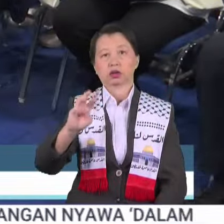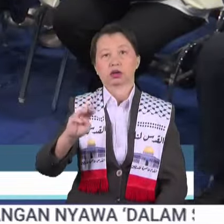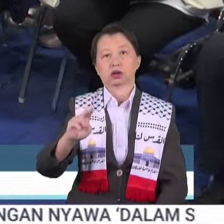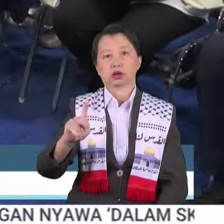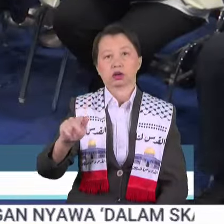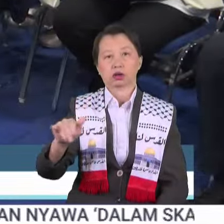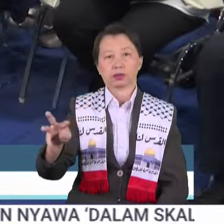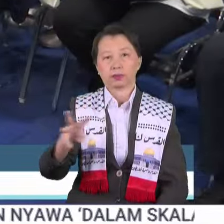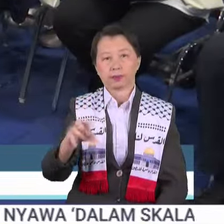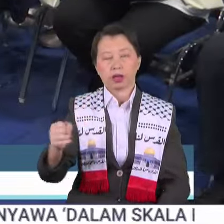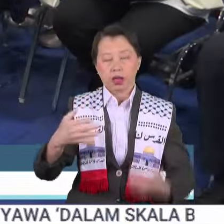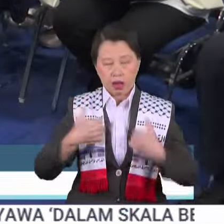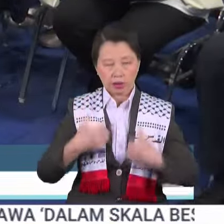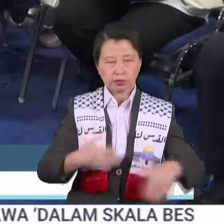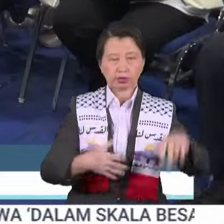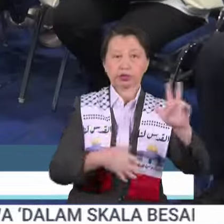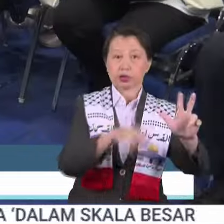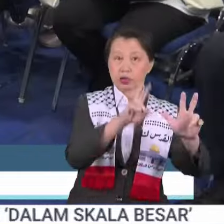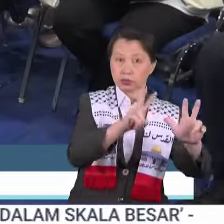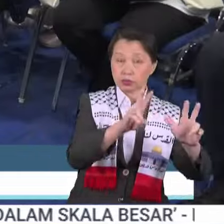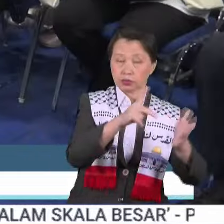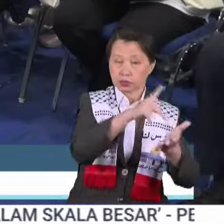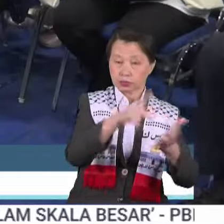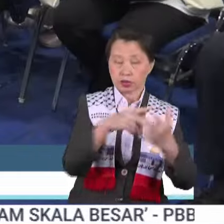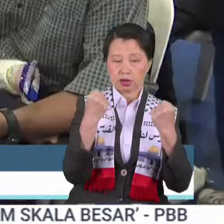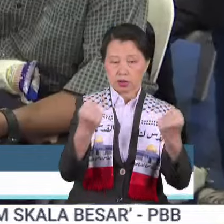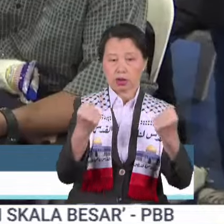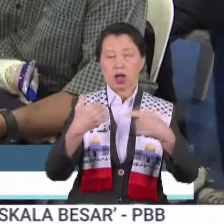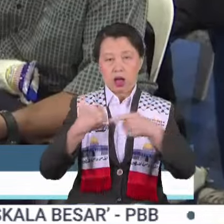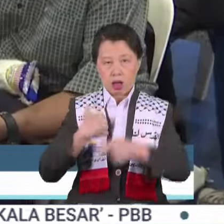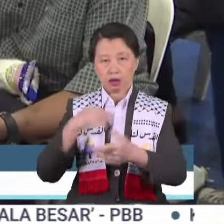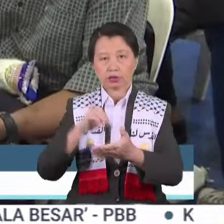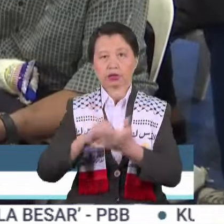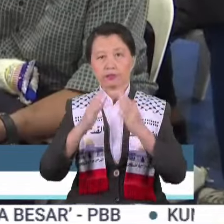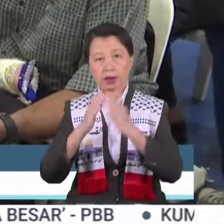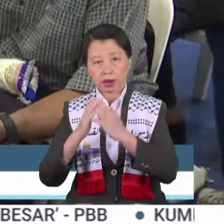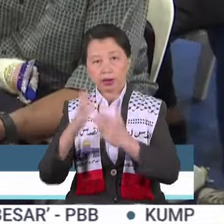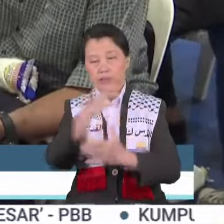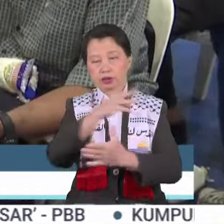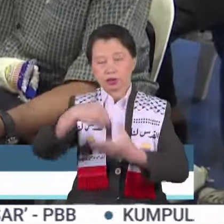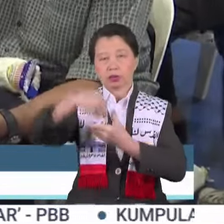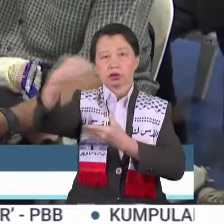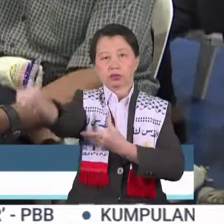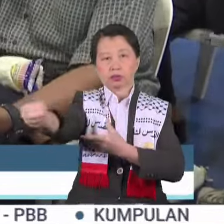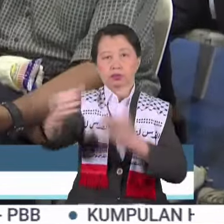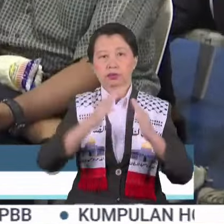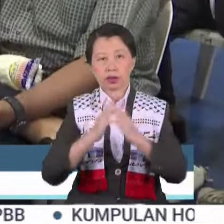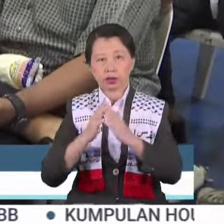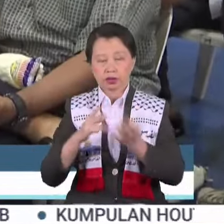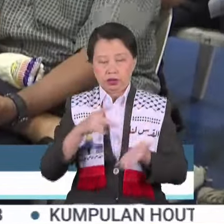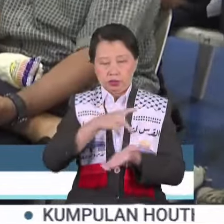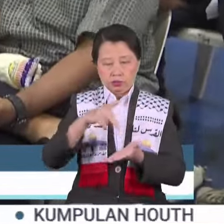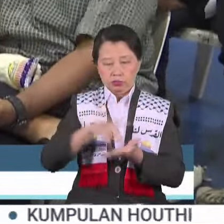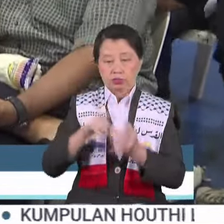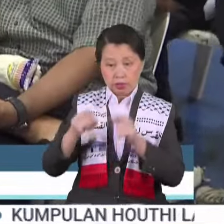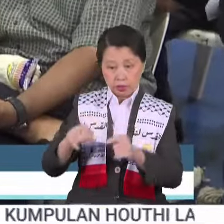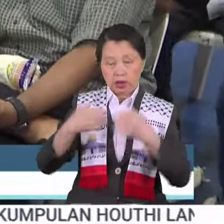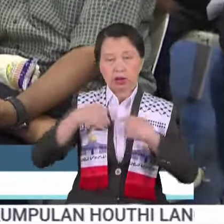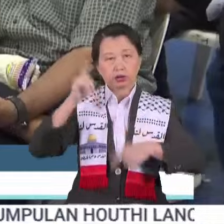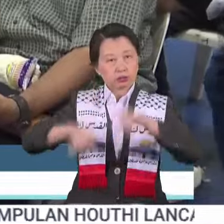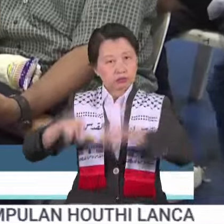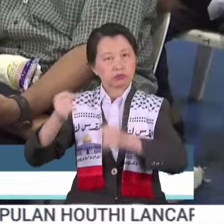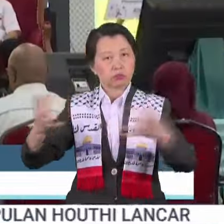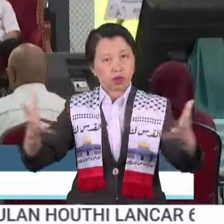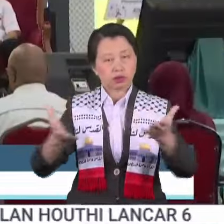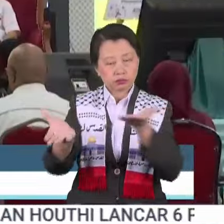Sauni, terdapat 32 Wellness Hub yang beroperasi sepenuhnya di bandar mahupun luar bandar. Pusat senti ini menyediakan pelbagai